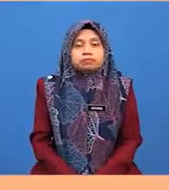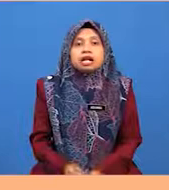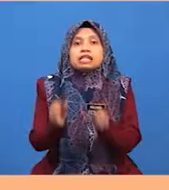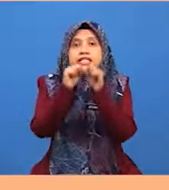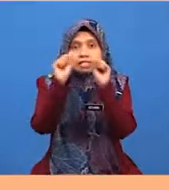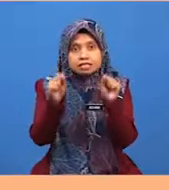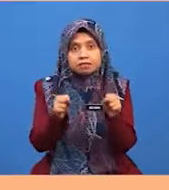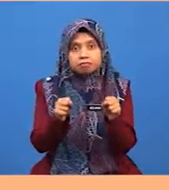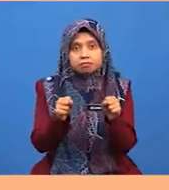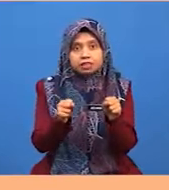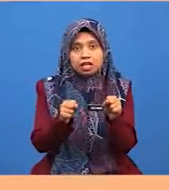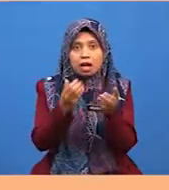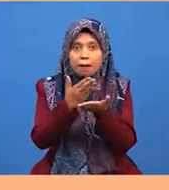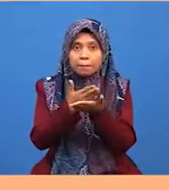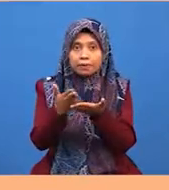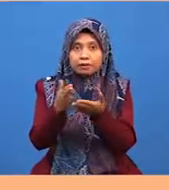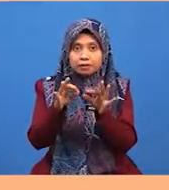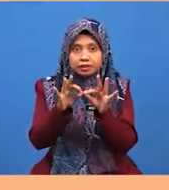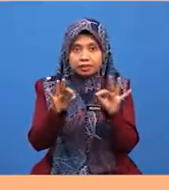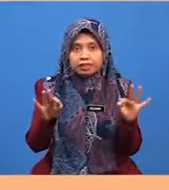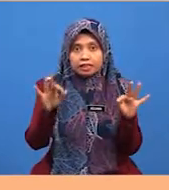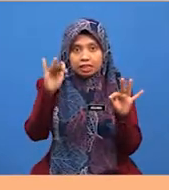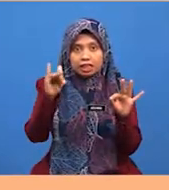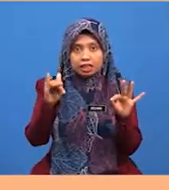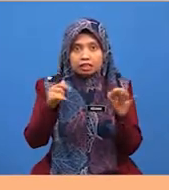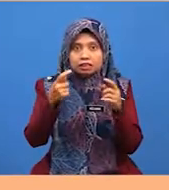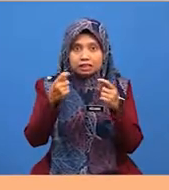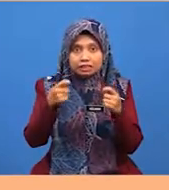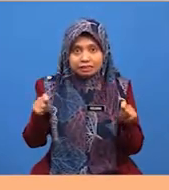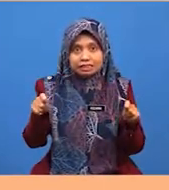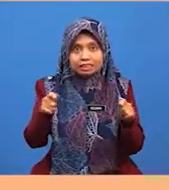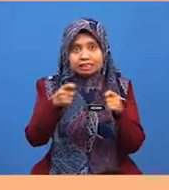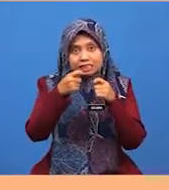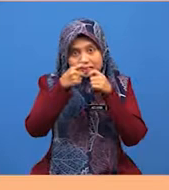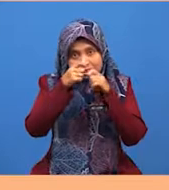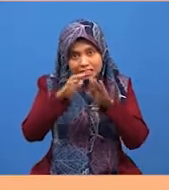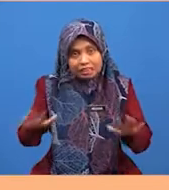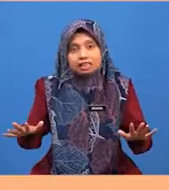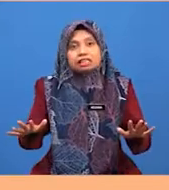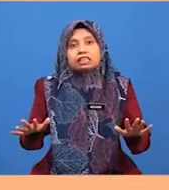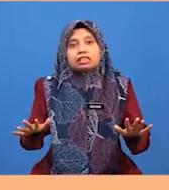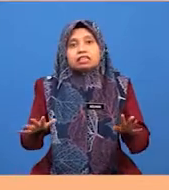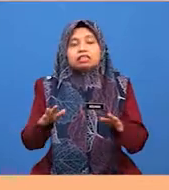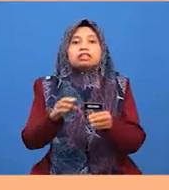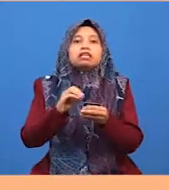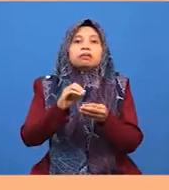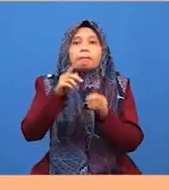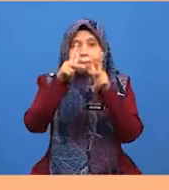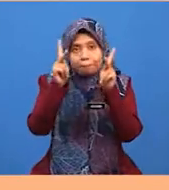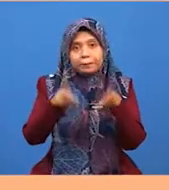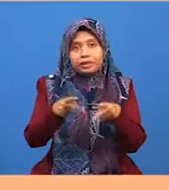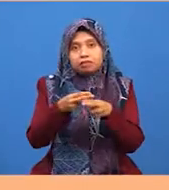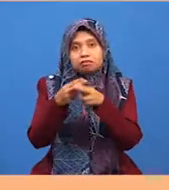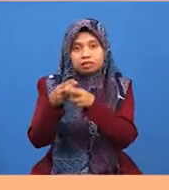Subjek ialah bahagian ayat yang diterangkan, manakala predikat